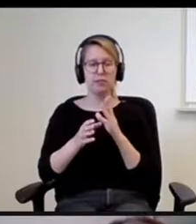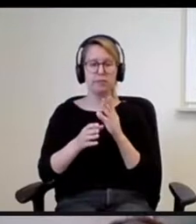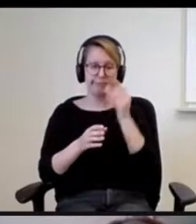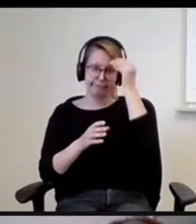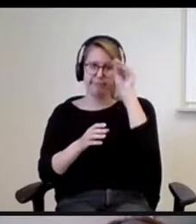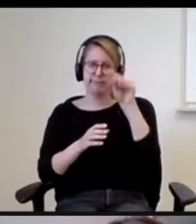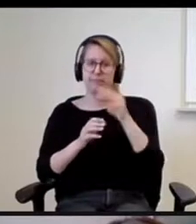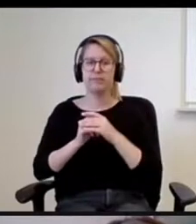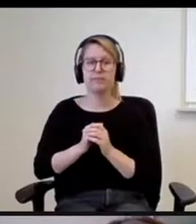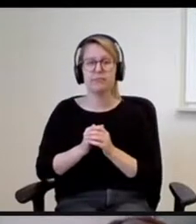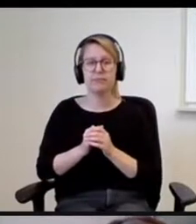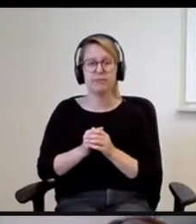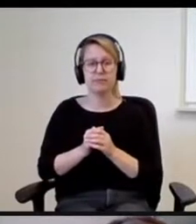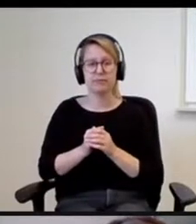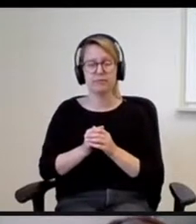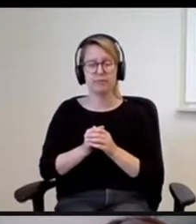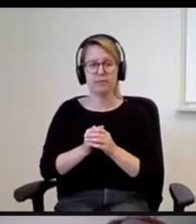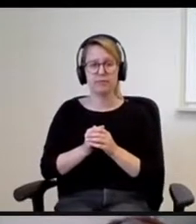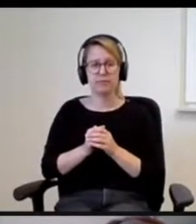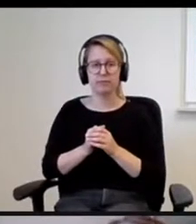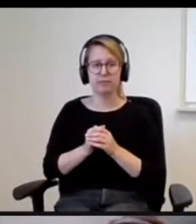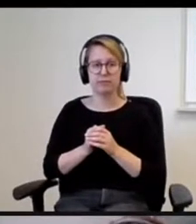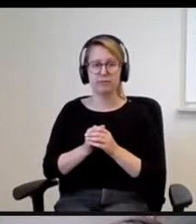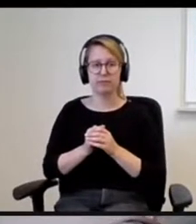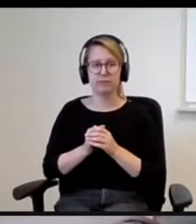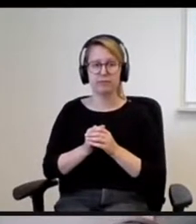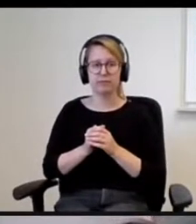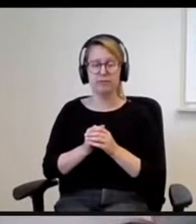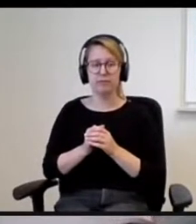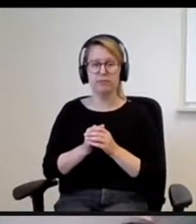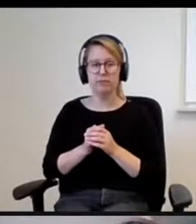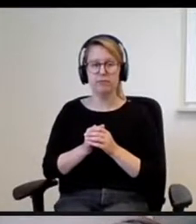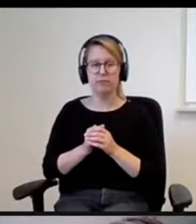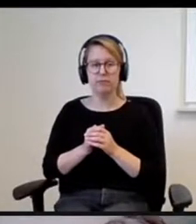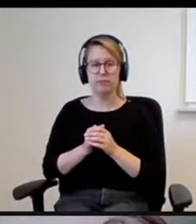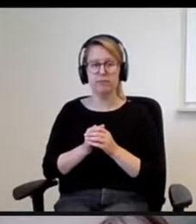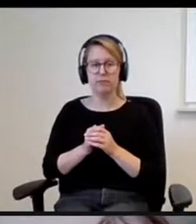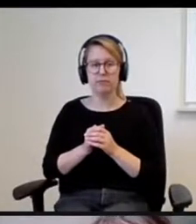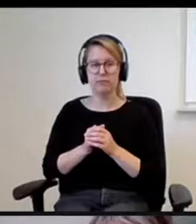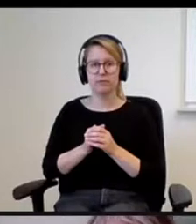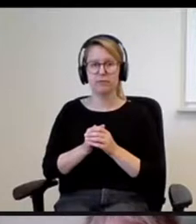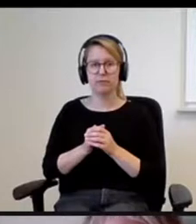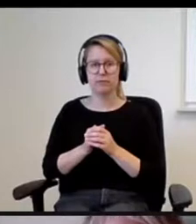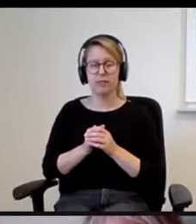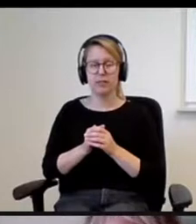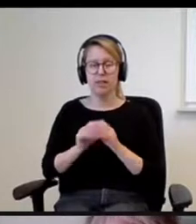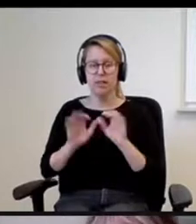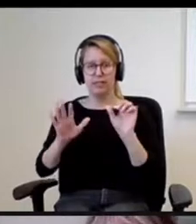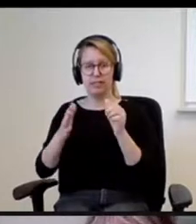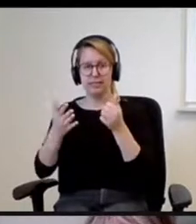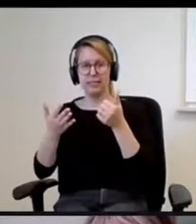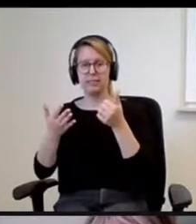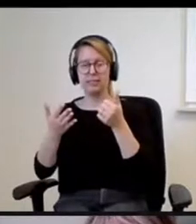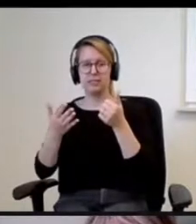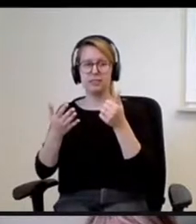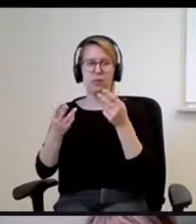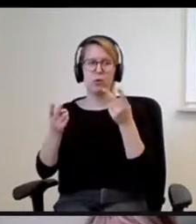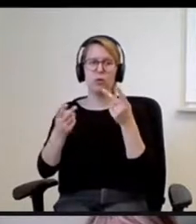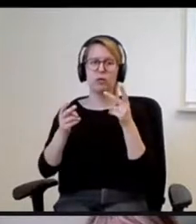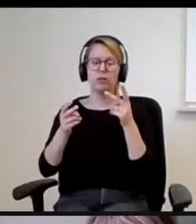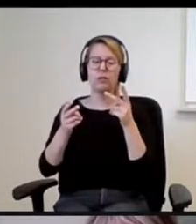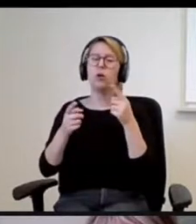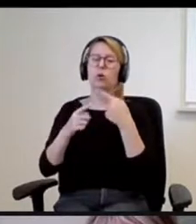c'est déjà le 7-8 mai, dans la ville de Porto. On a parlé de la présidence portugaise